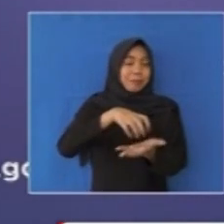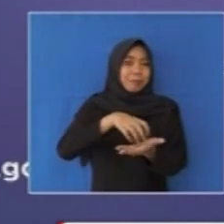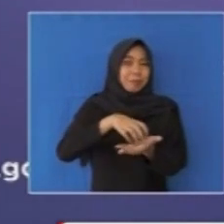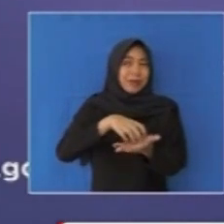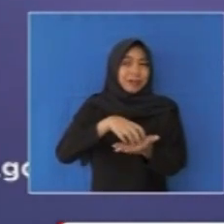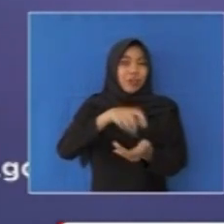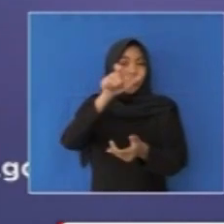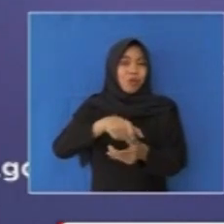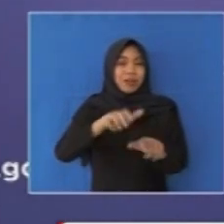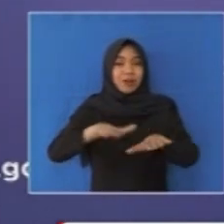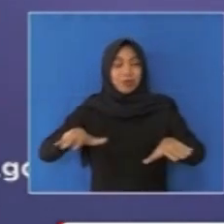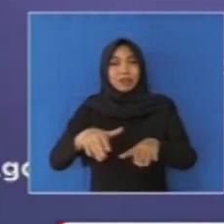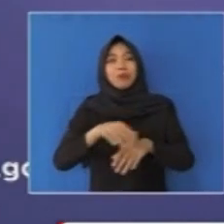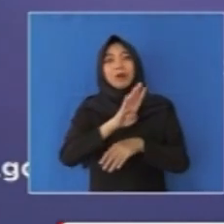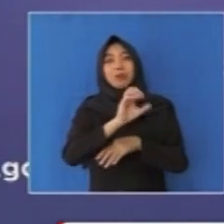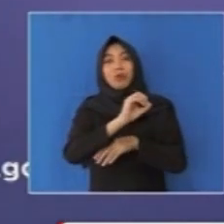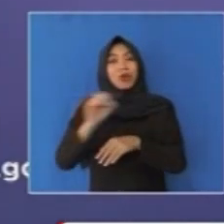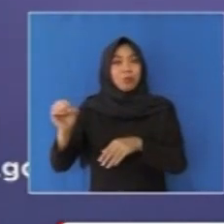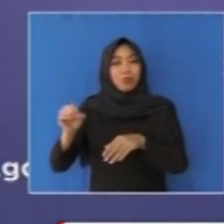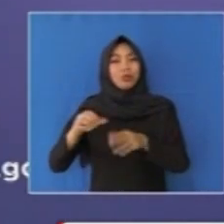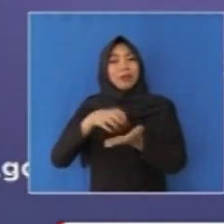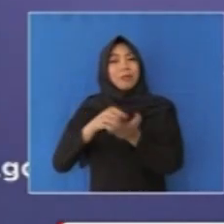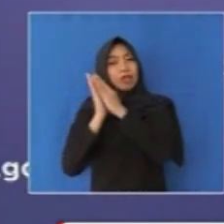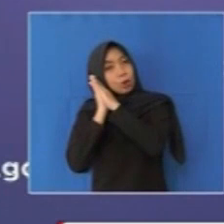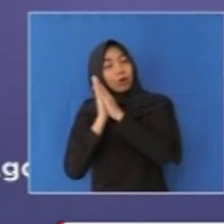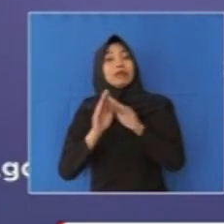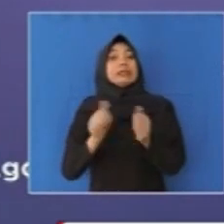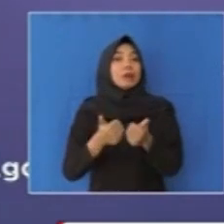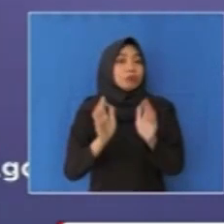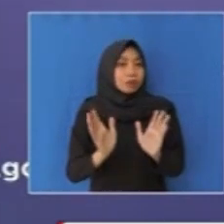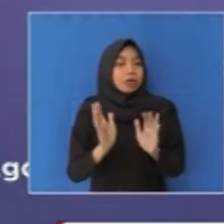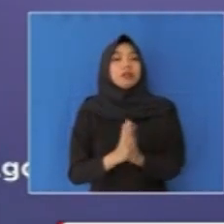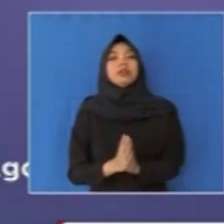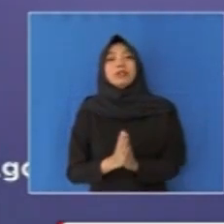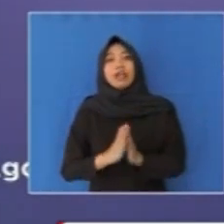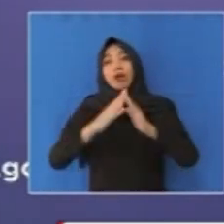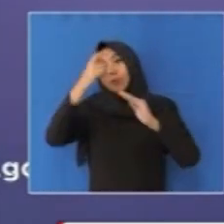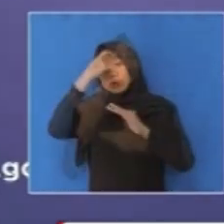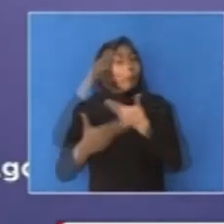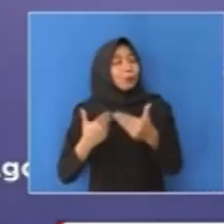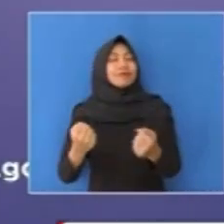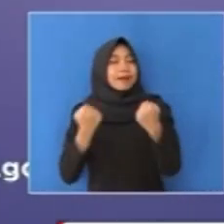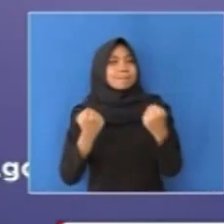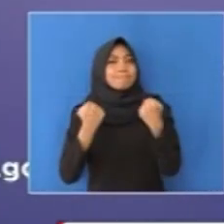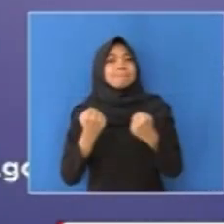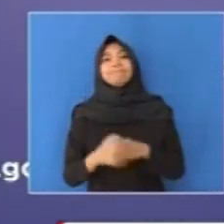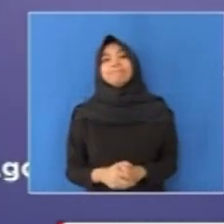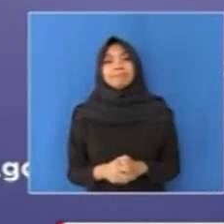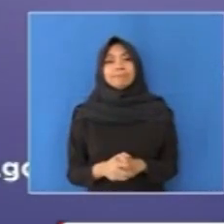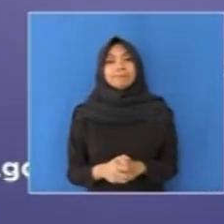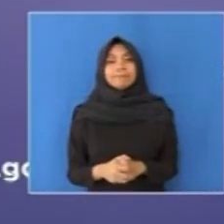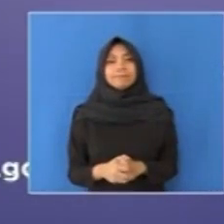dari 4.000 tempat tidur, dan juga telah disiapkan rumah sakit darurat. Sudah lebih